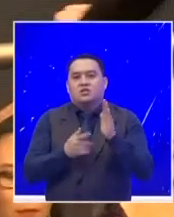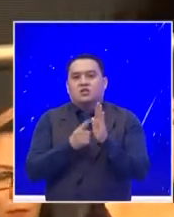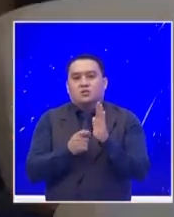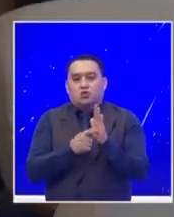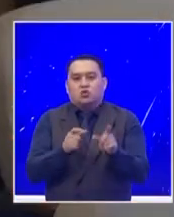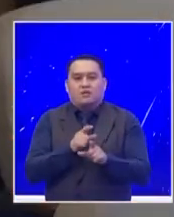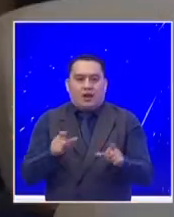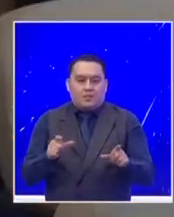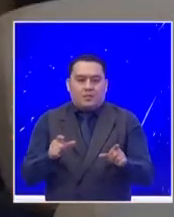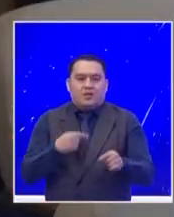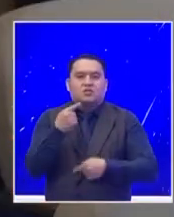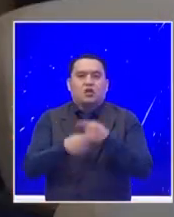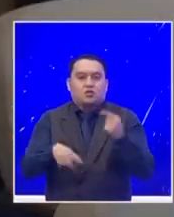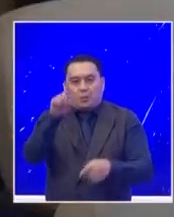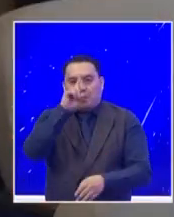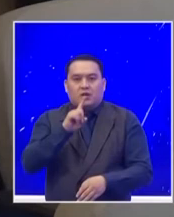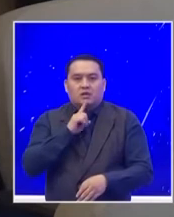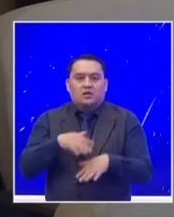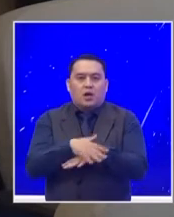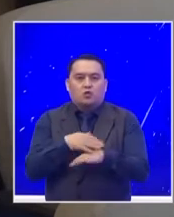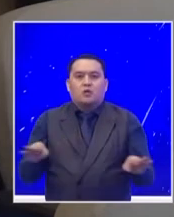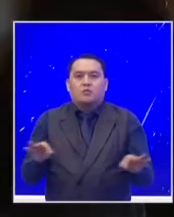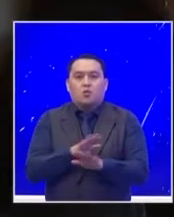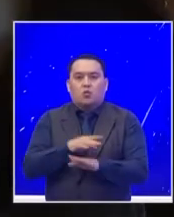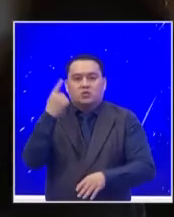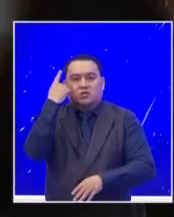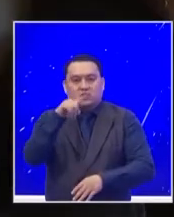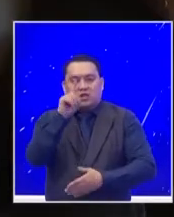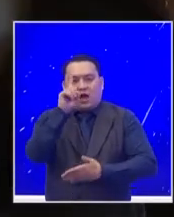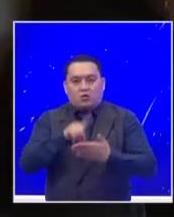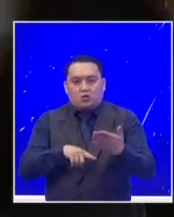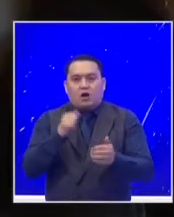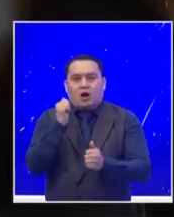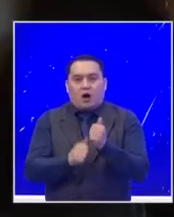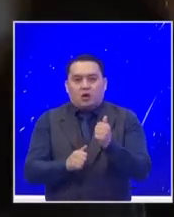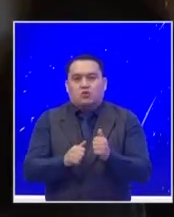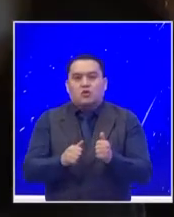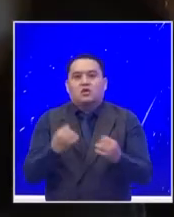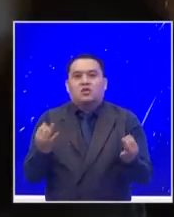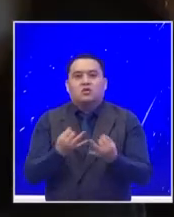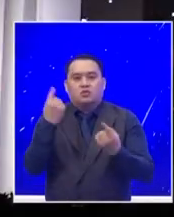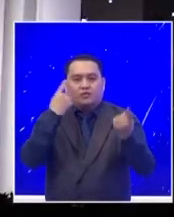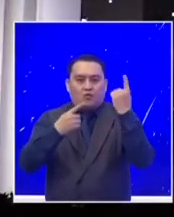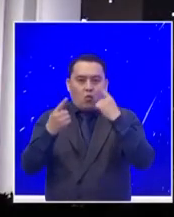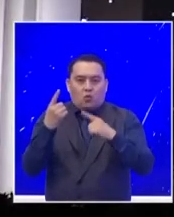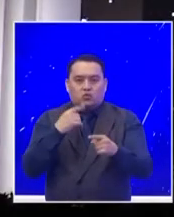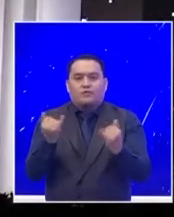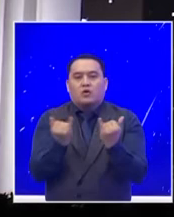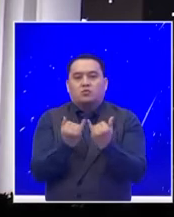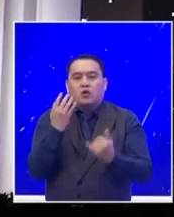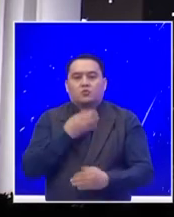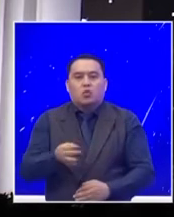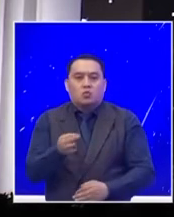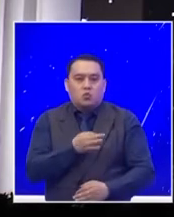зрителей. Следующий месяц пройдет под эгидой народной музыки. Инициаторы надеются, что с каждым разом интерес к творчеству жителей и гостей